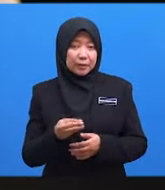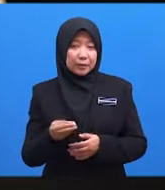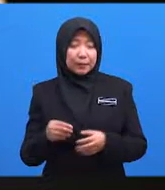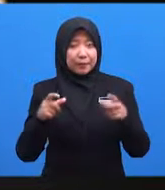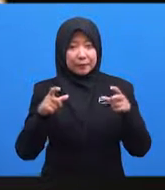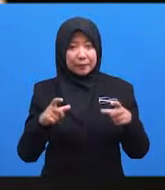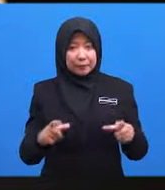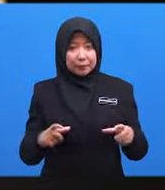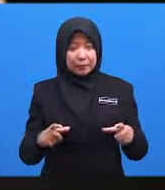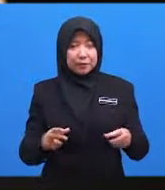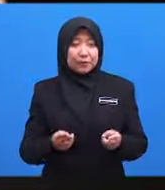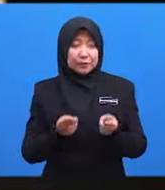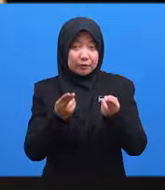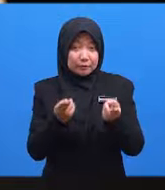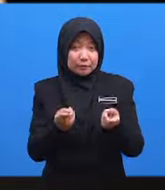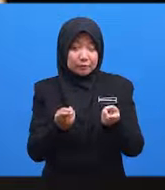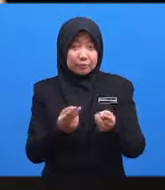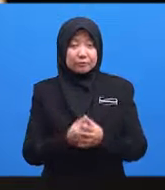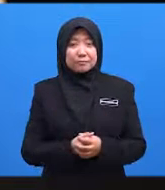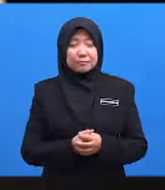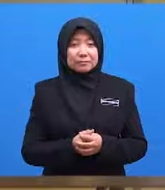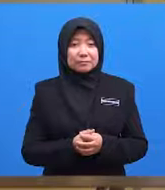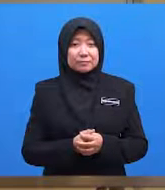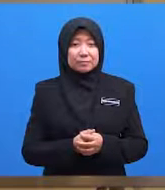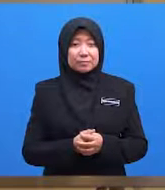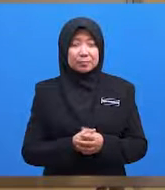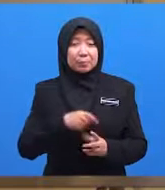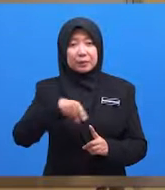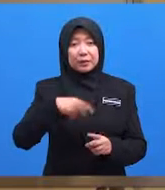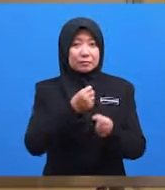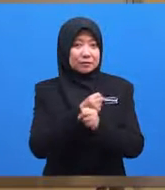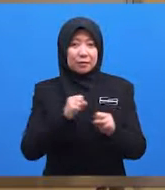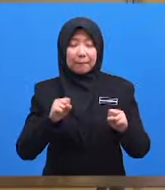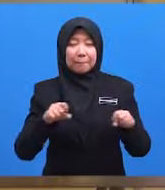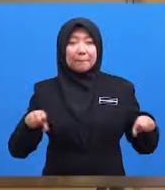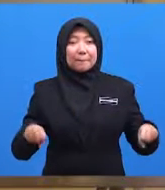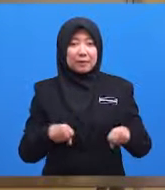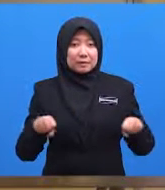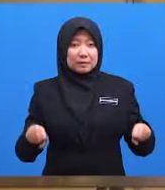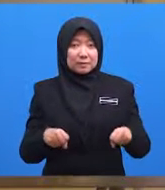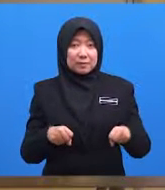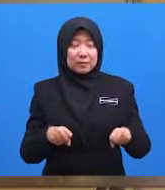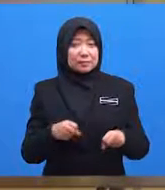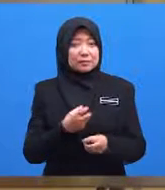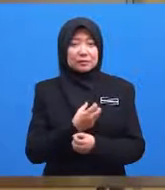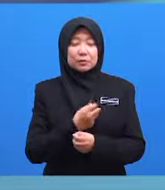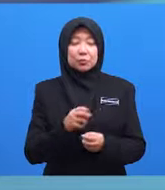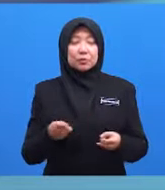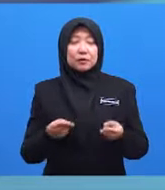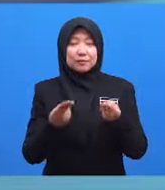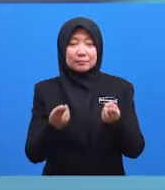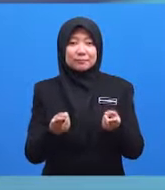pinggan menghidang digunakan ketika spaghetti siap dimasak dan sedia untuk dihidang.